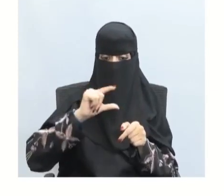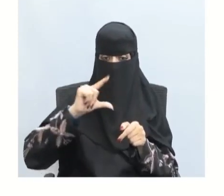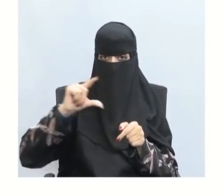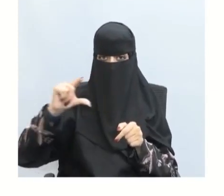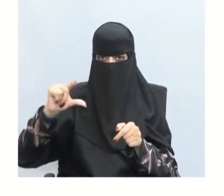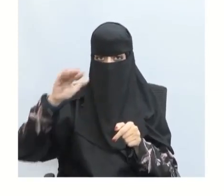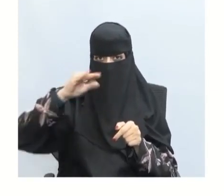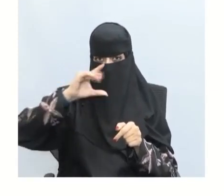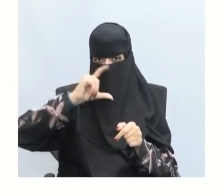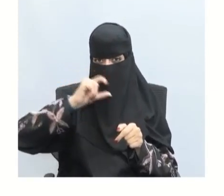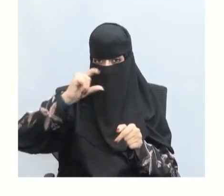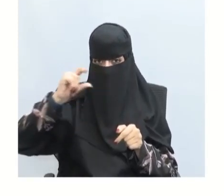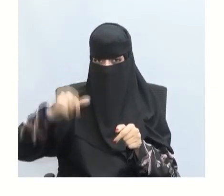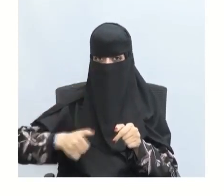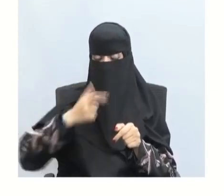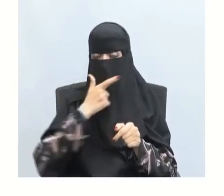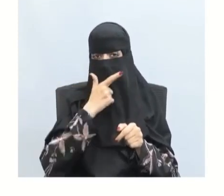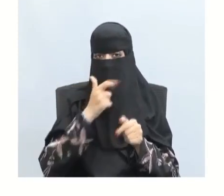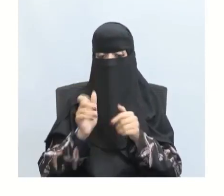وتسمى الاقزام